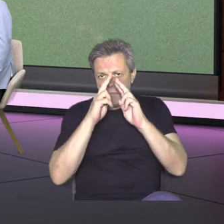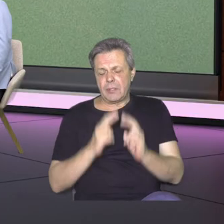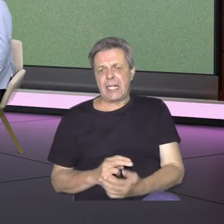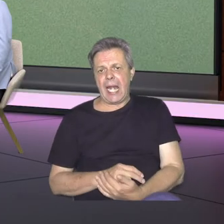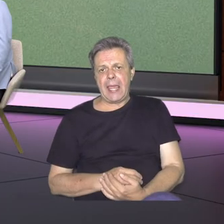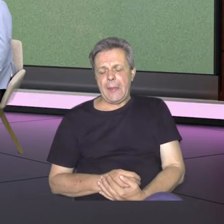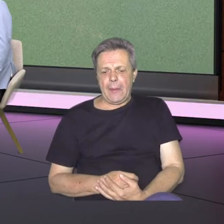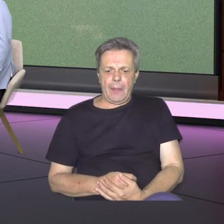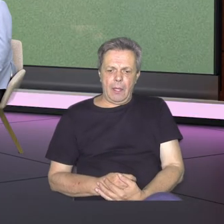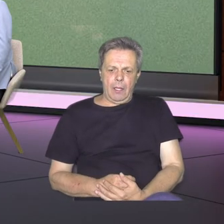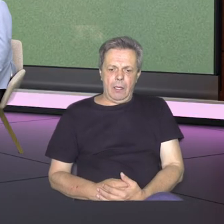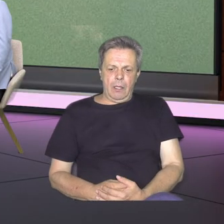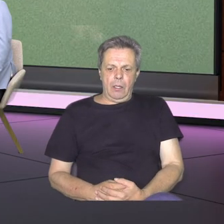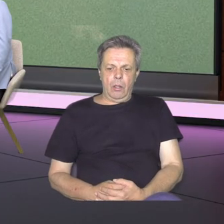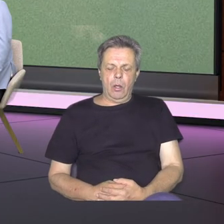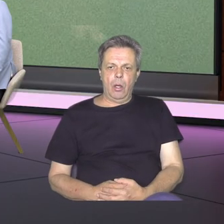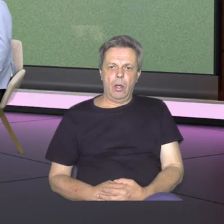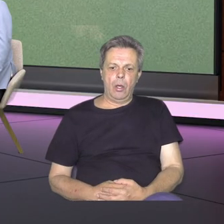našli